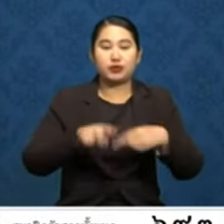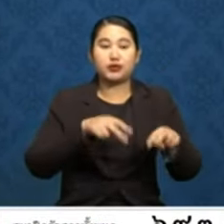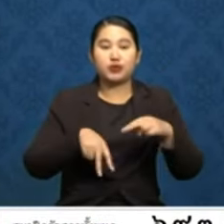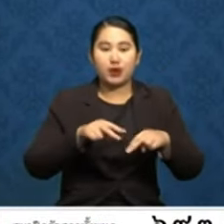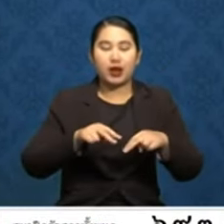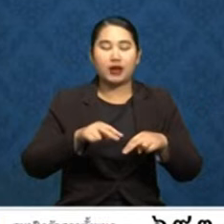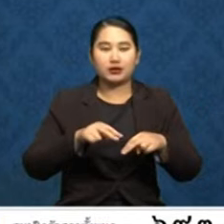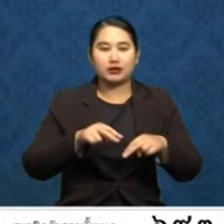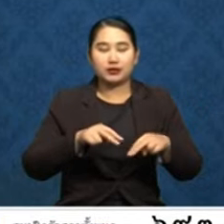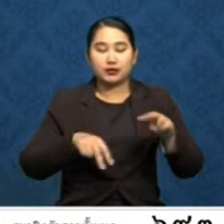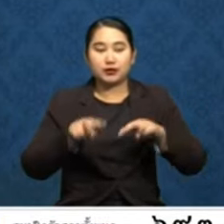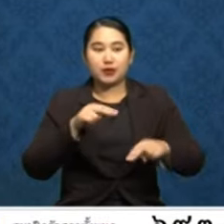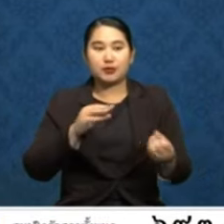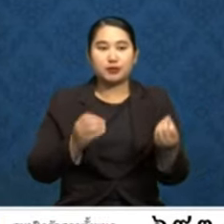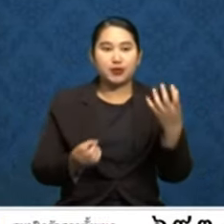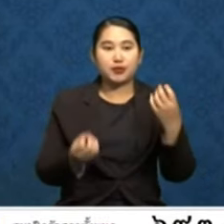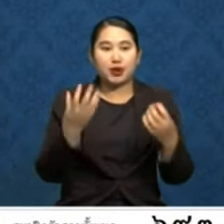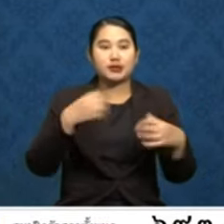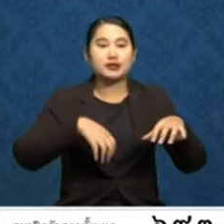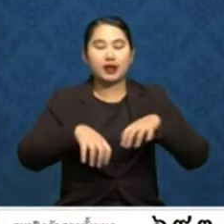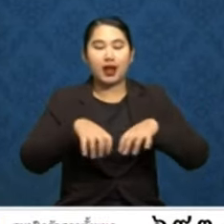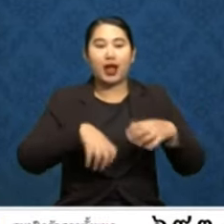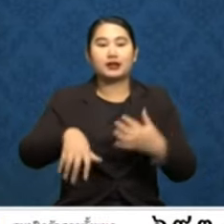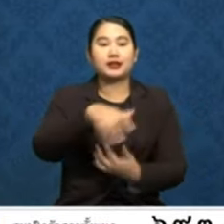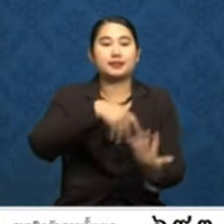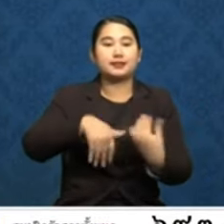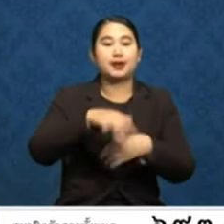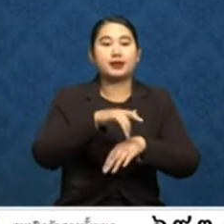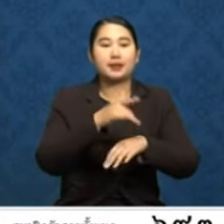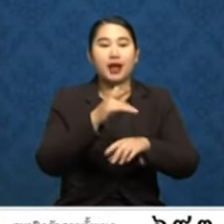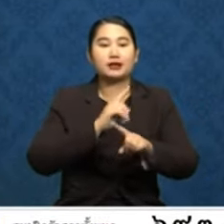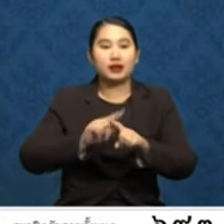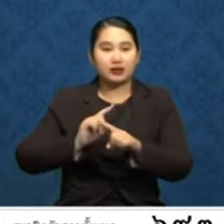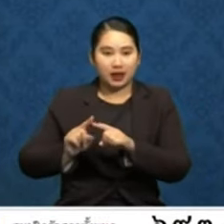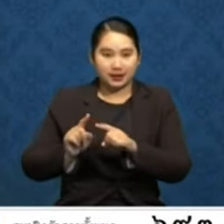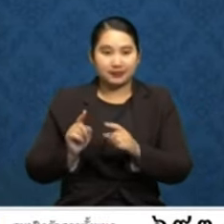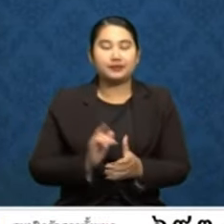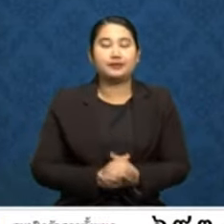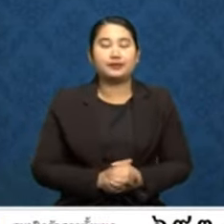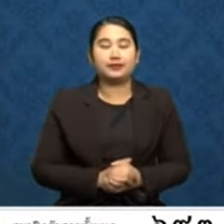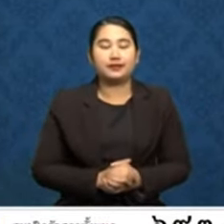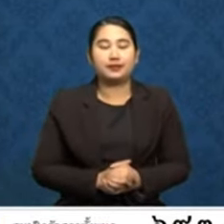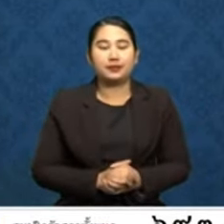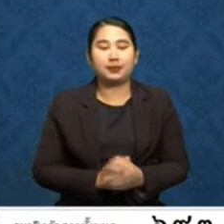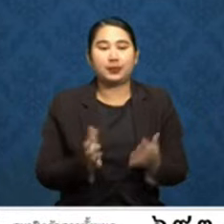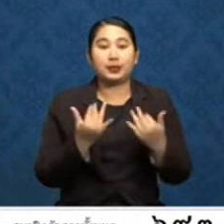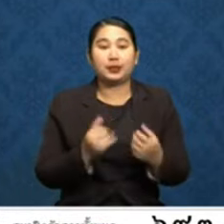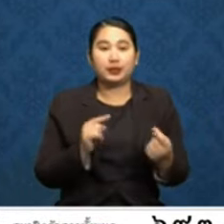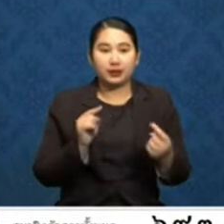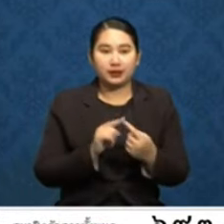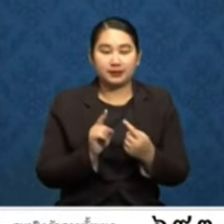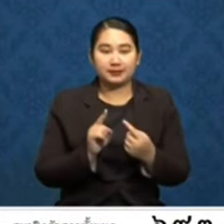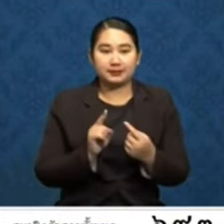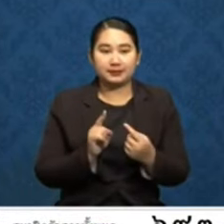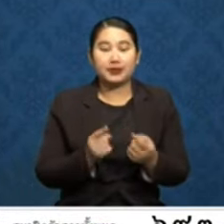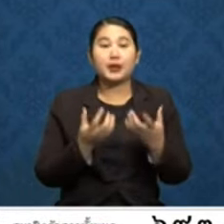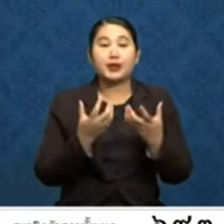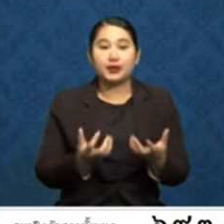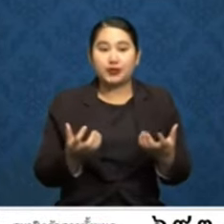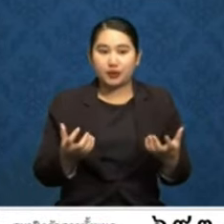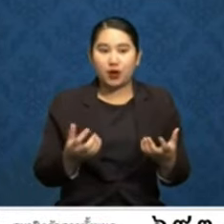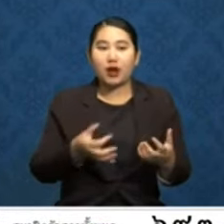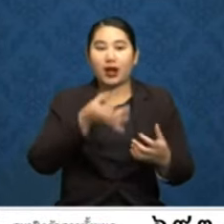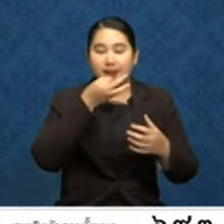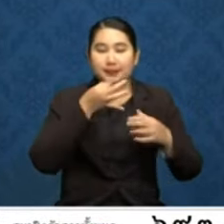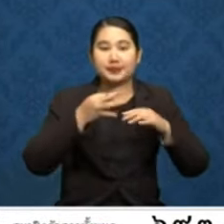ฟื้นฟูและบริหารจัดการทรัพยากรธรรมชาติและสิ่งแวดล้อมซึ่งรวมถึงทรัพยากรทางทะ